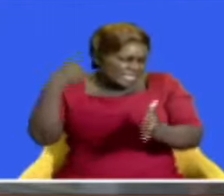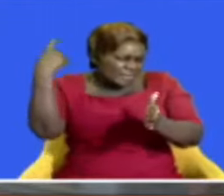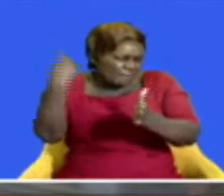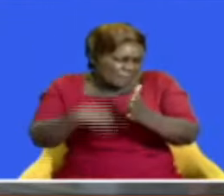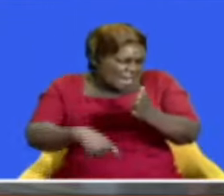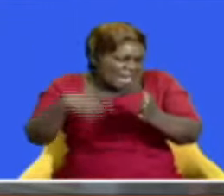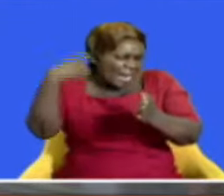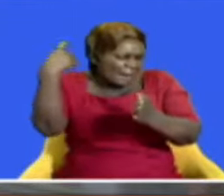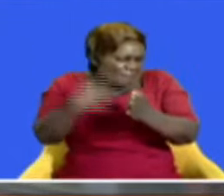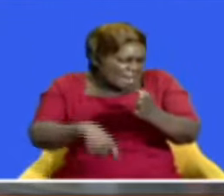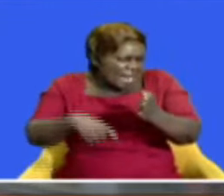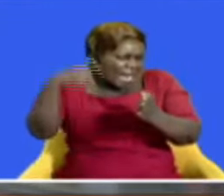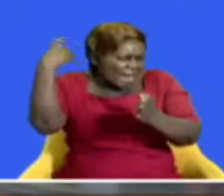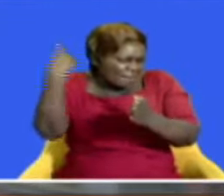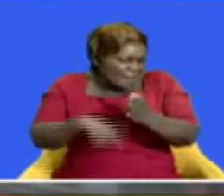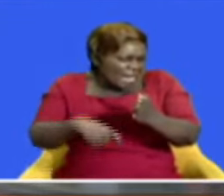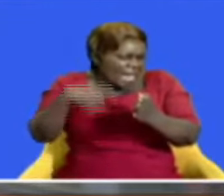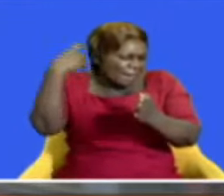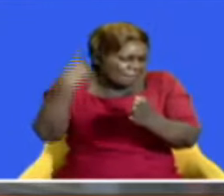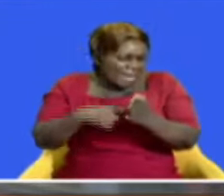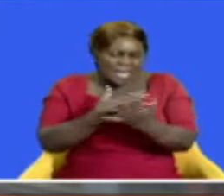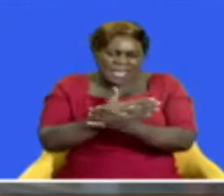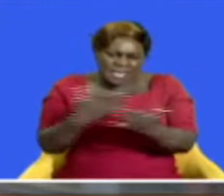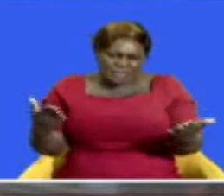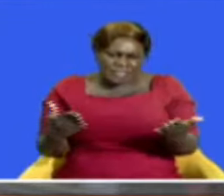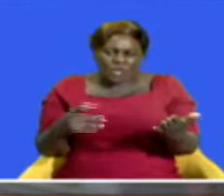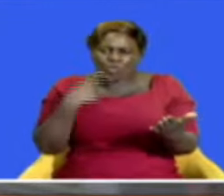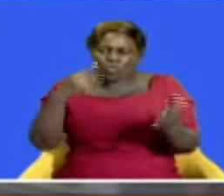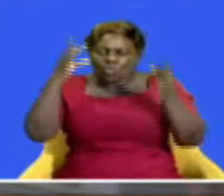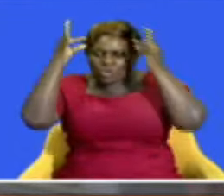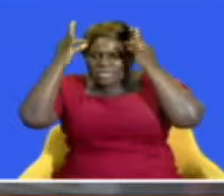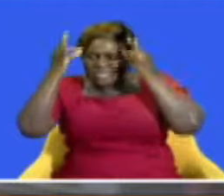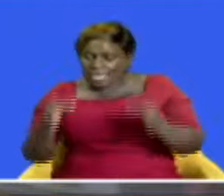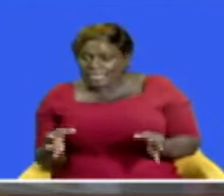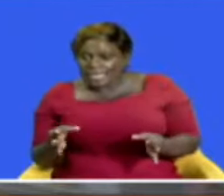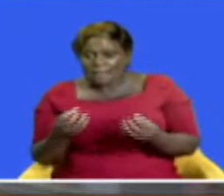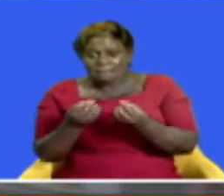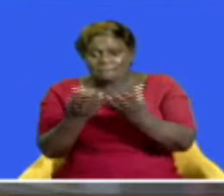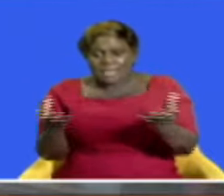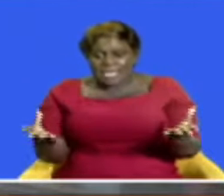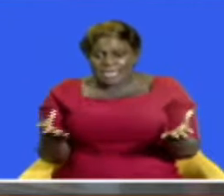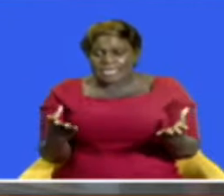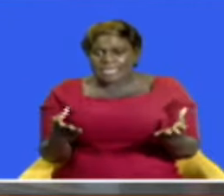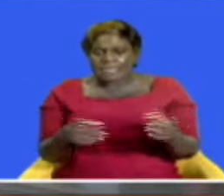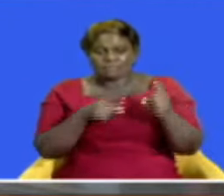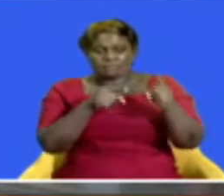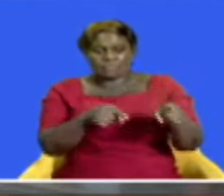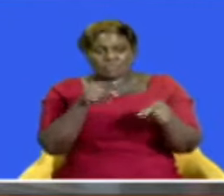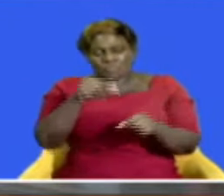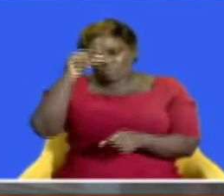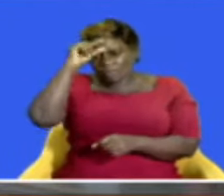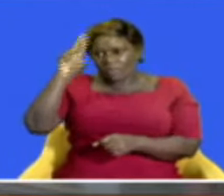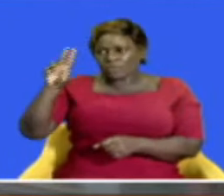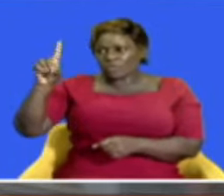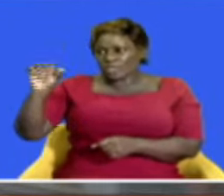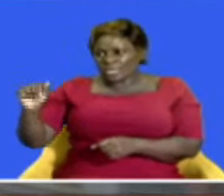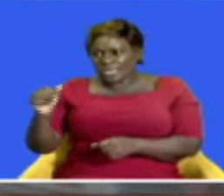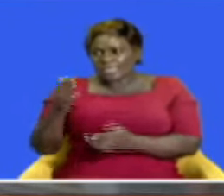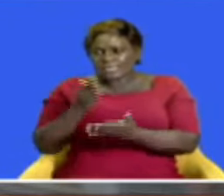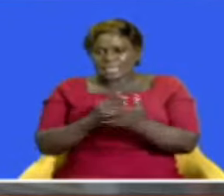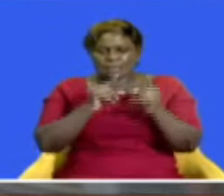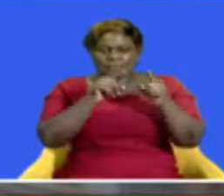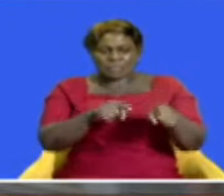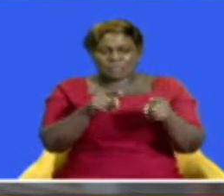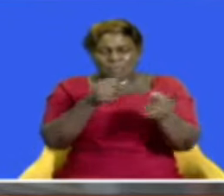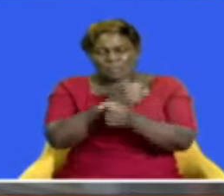wa kuweka ushuru kwa bidhaa fulani hutolewa na nani? Kwa sababu wengi umeona wanalaumu serikali ya UDA, wengine wanamlaumu